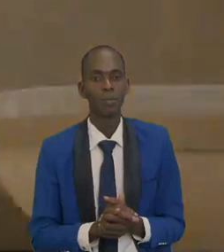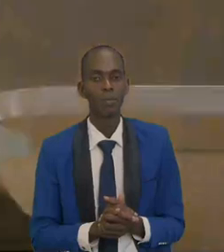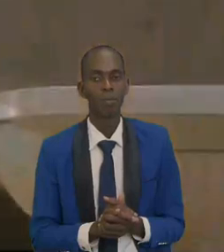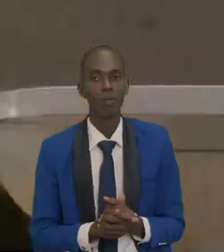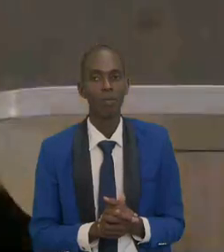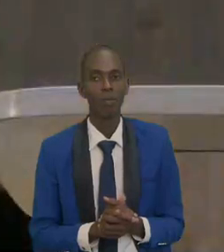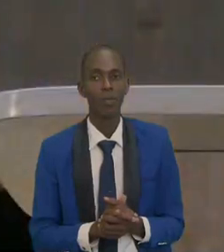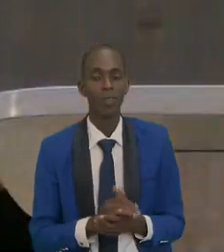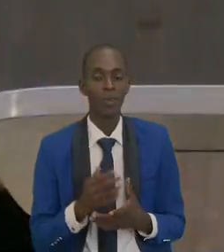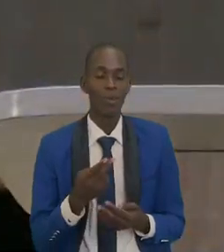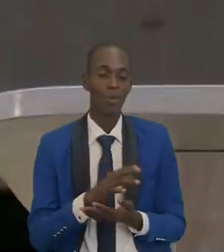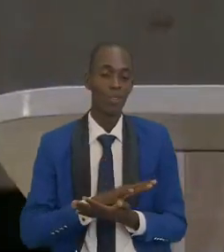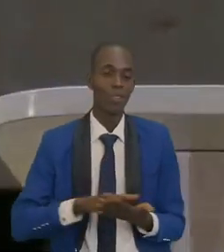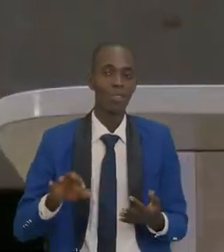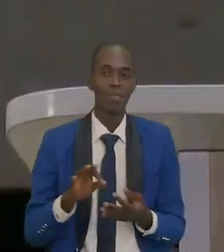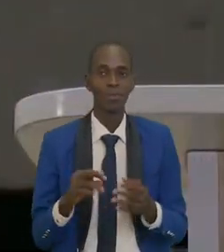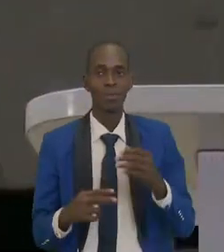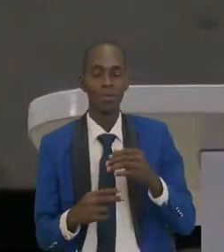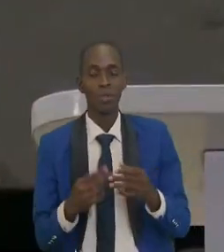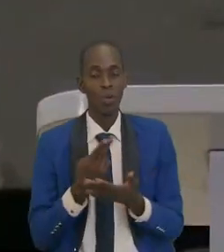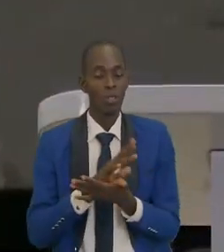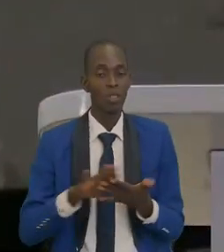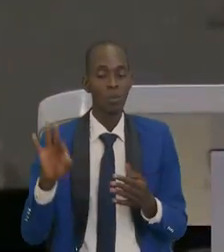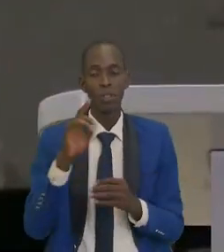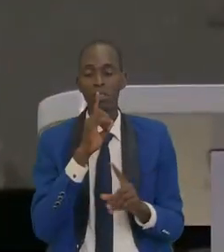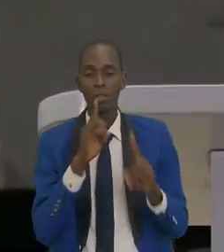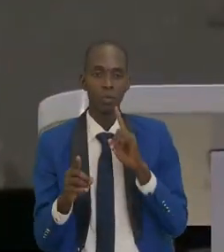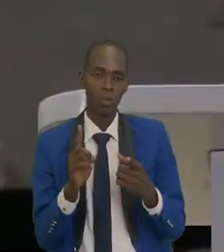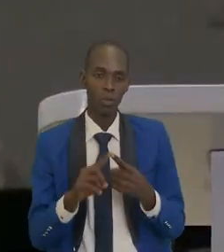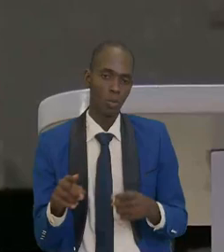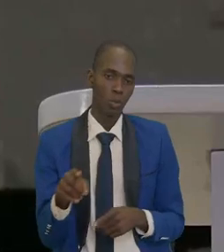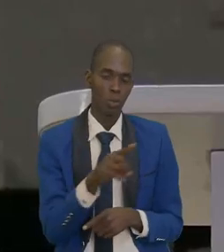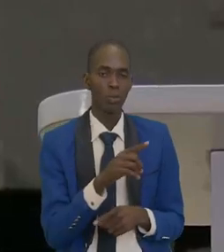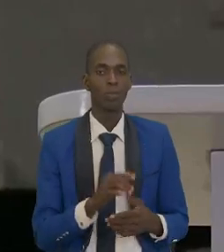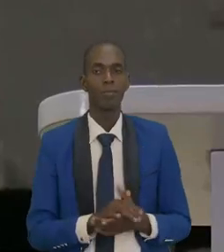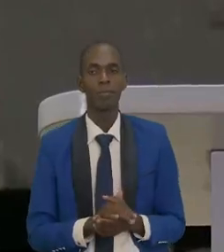Quand Dieu parle, il parle au-delà du naturel.